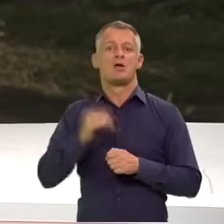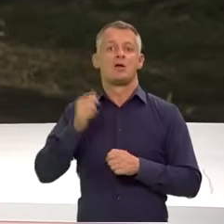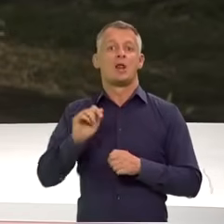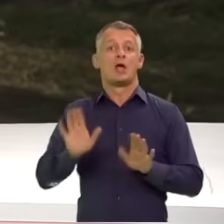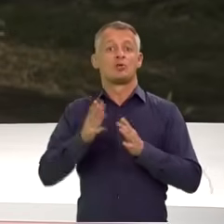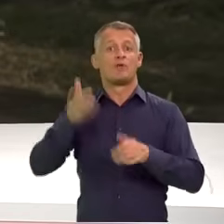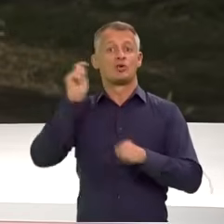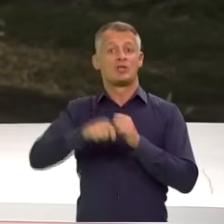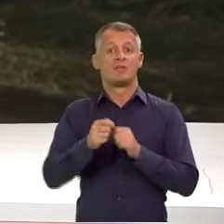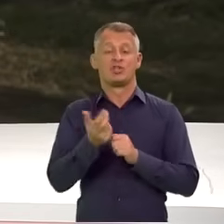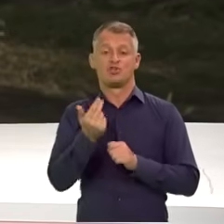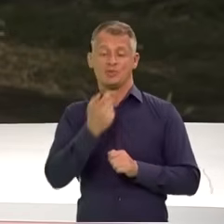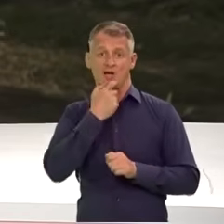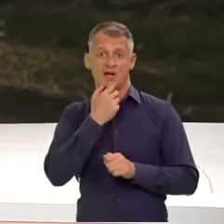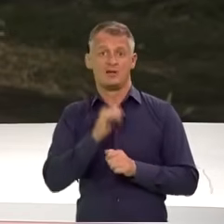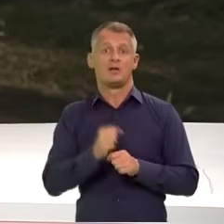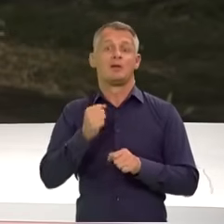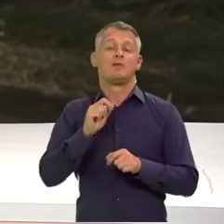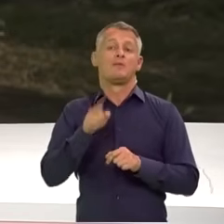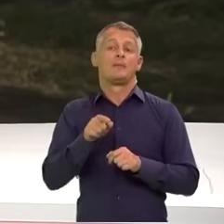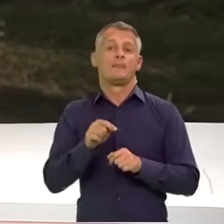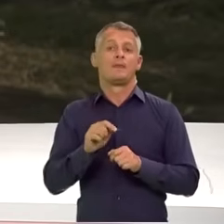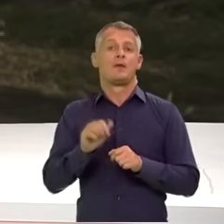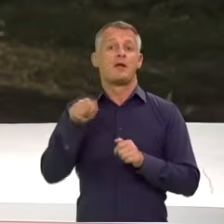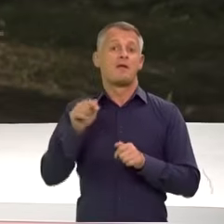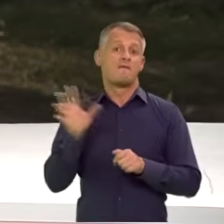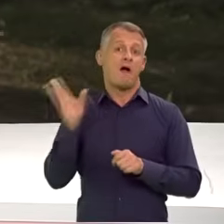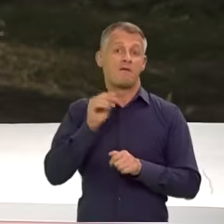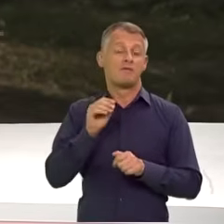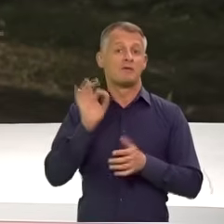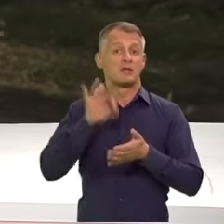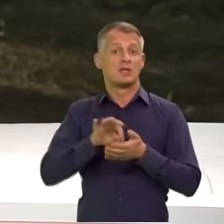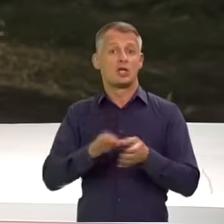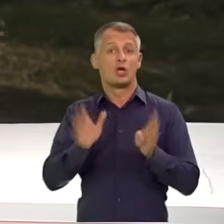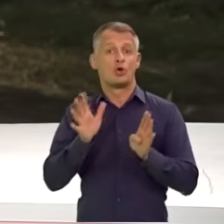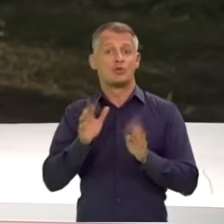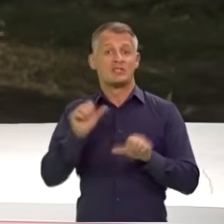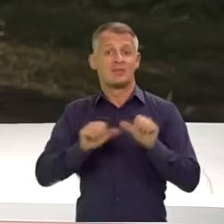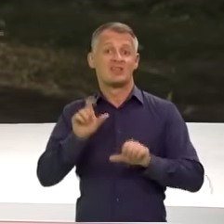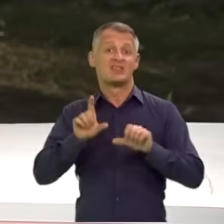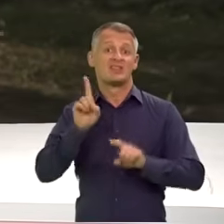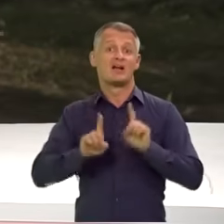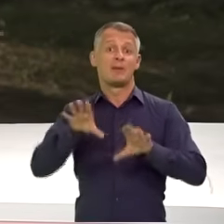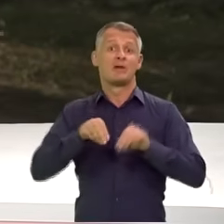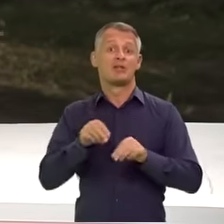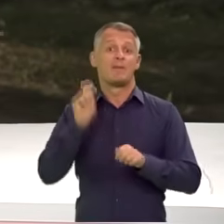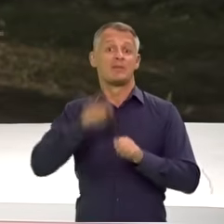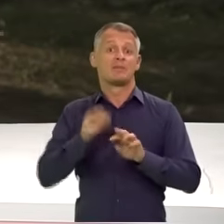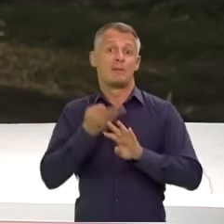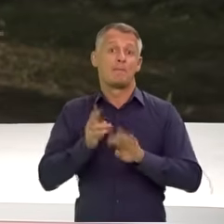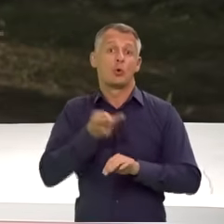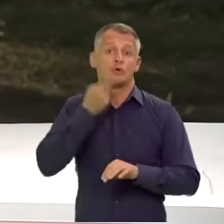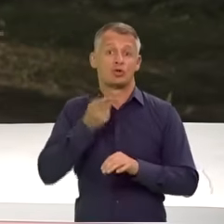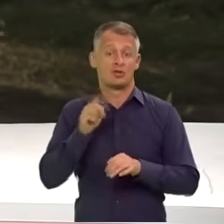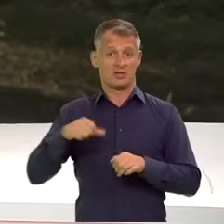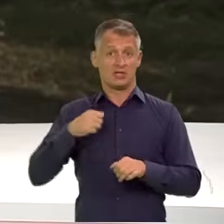închisoare cu executare. Instanța a rămas în pronunțare la cererea sa, iar el va afla pe 19 septembrie dacă va primi o pedeapsă mai blândă. Tânărul a